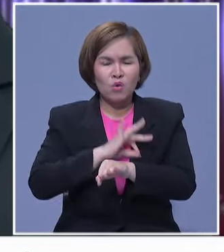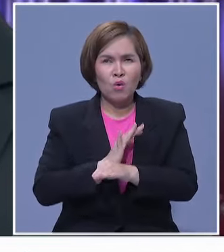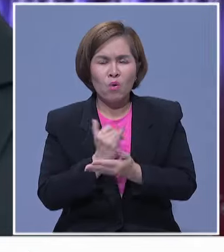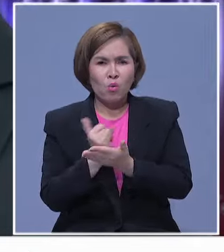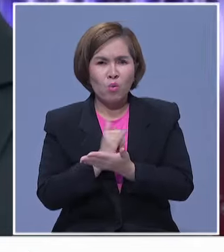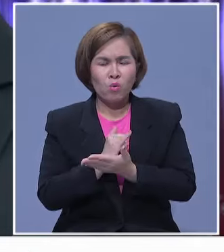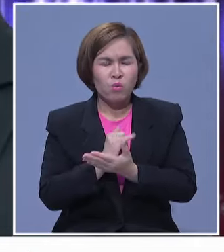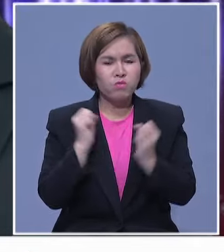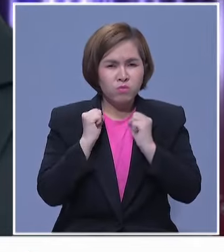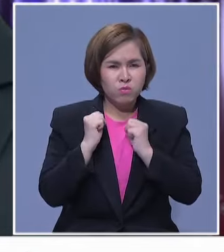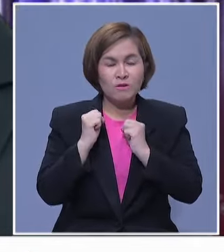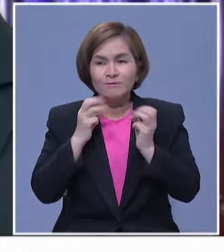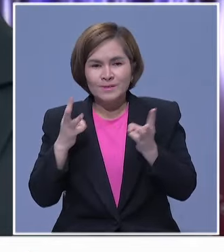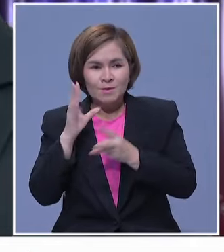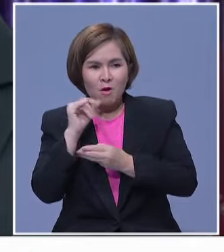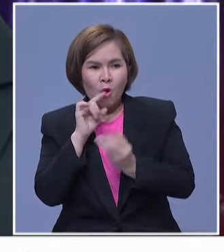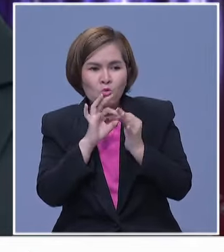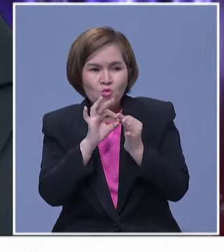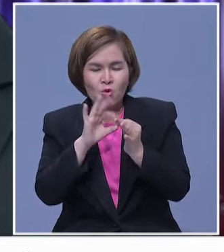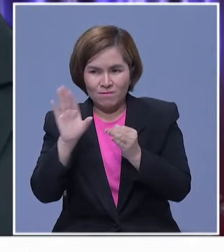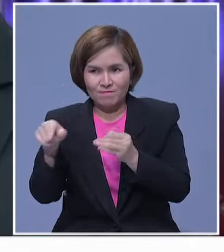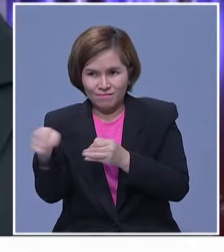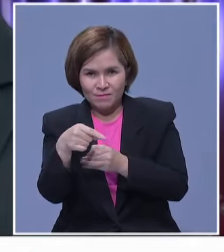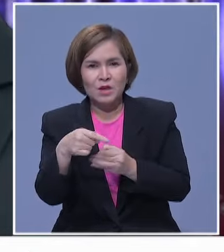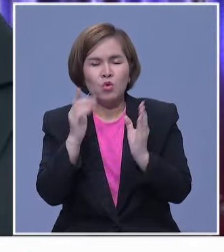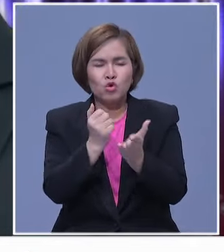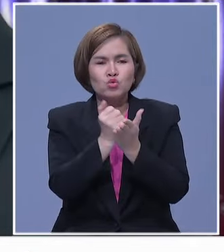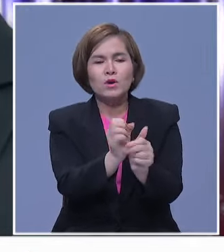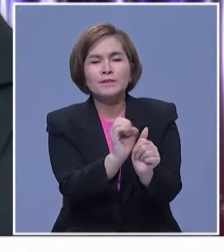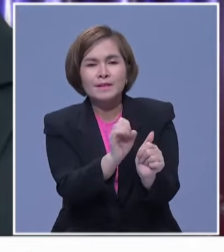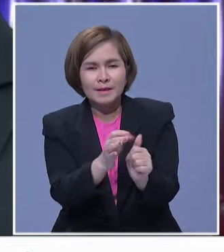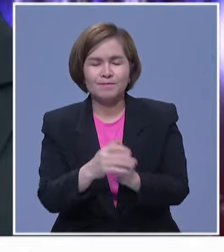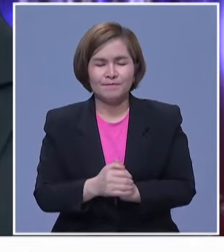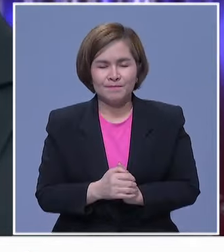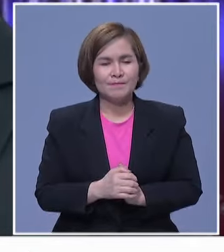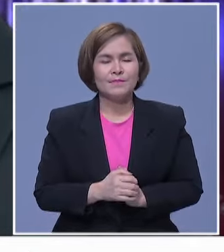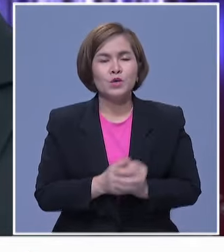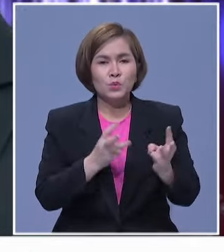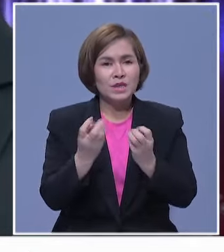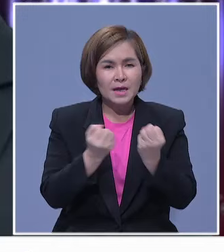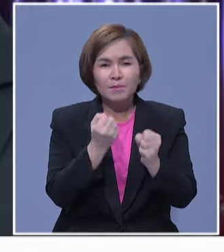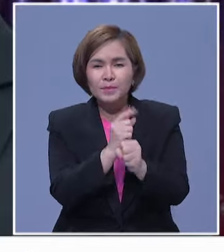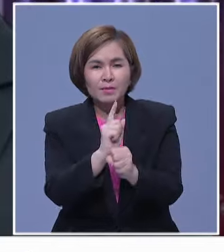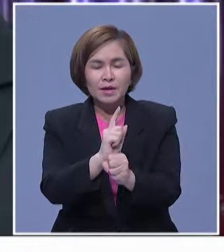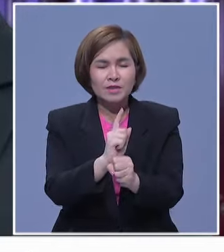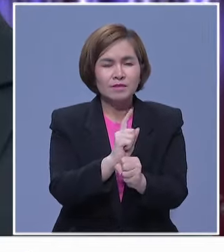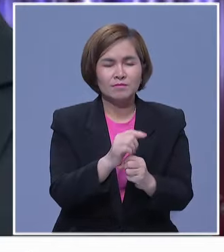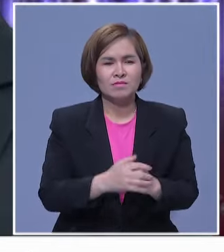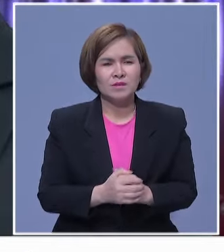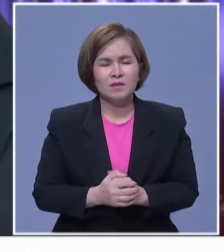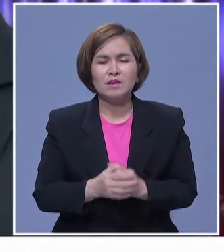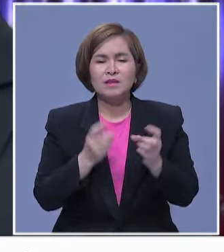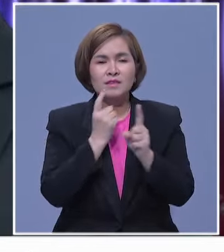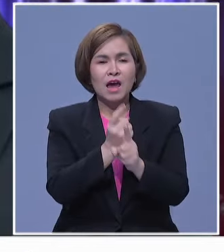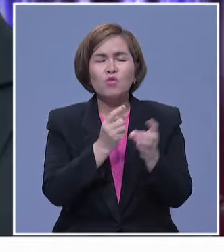สิเพราะฉะนั้นพ่อก็ห่วงก็เลยต้องส่งทีมที่ปรึกษามาช่วยแนะนำการขับรถไงครับ ทีนี้มองใน